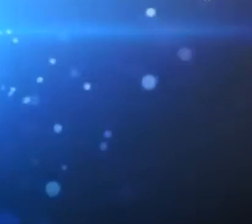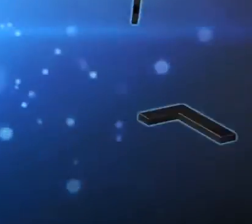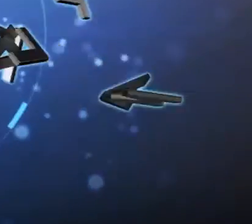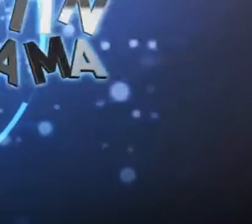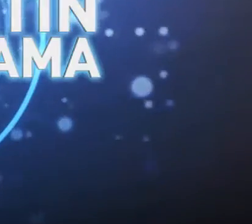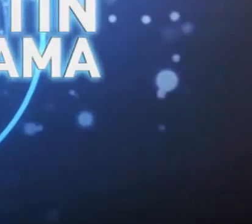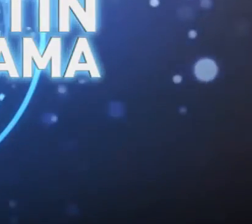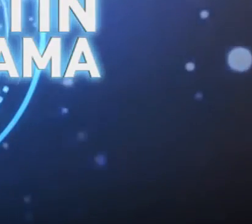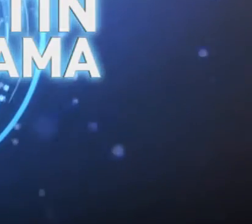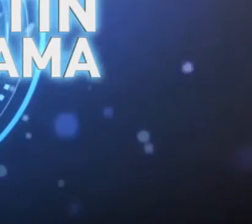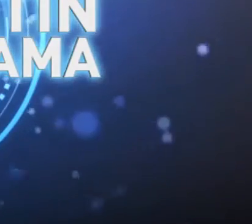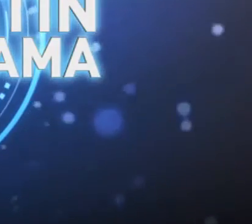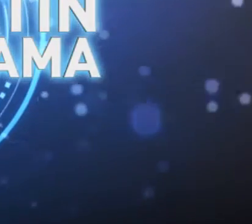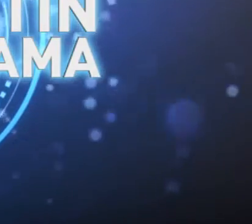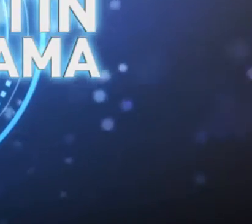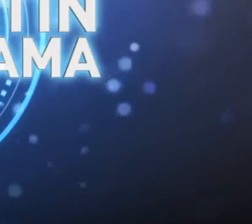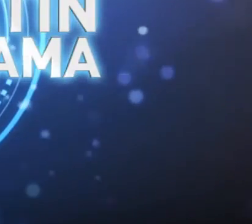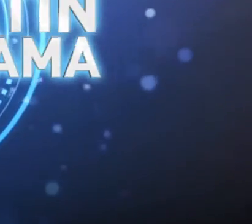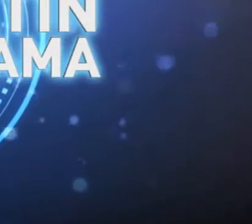Hai